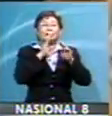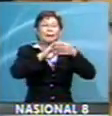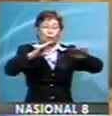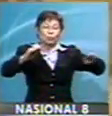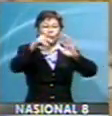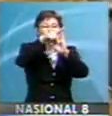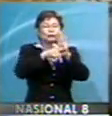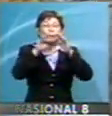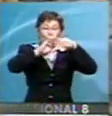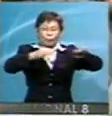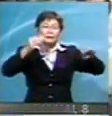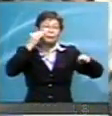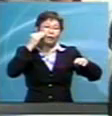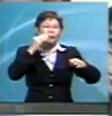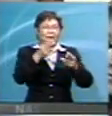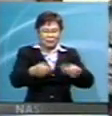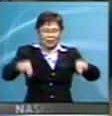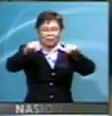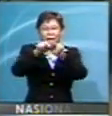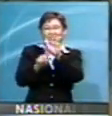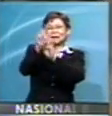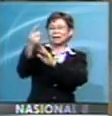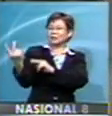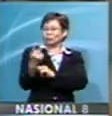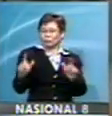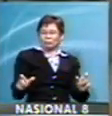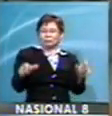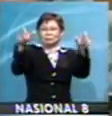membuktikan nilai persefahaman tinggi antara kedua-dua